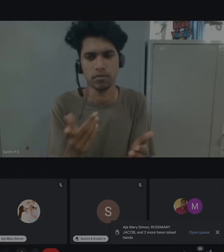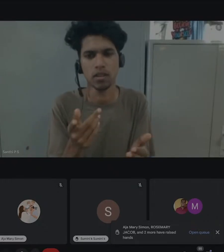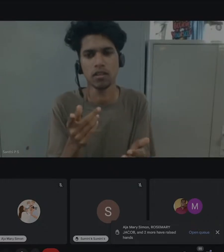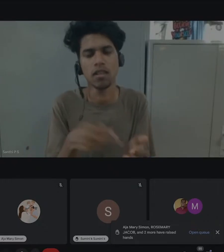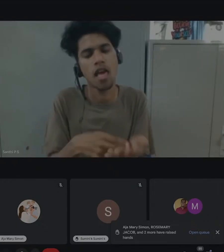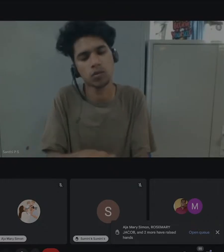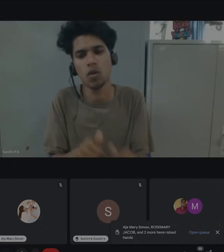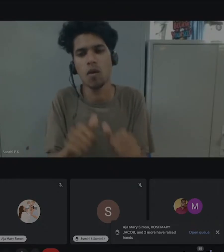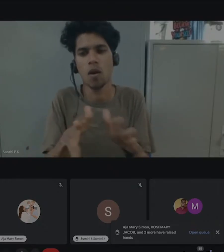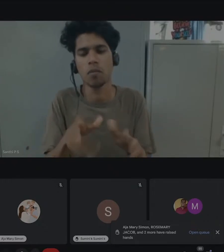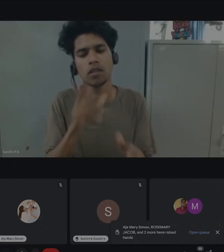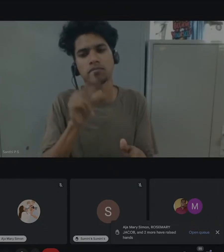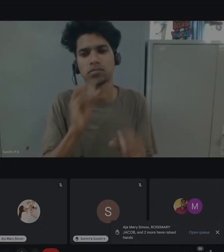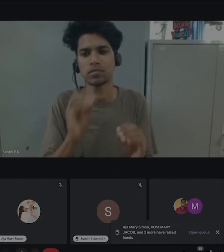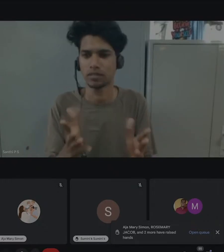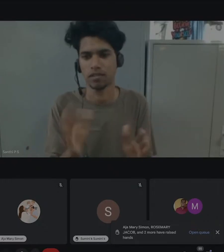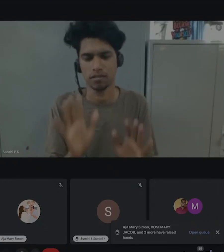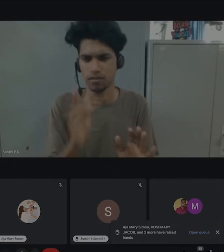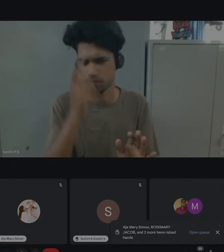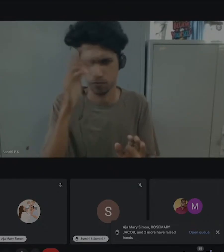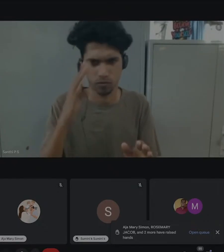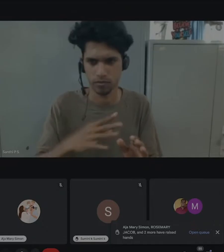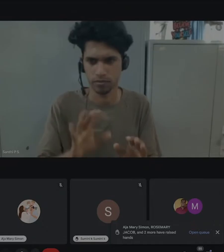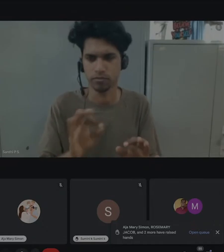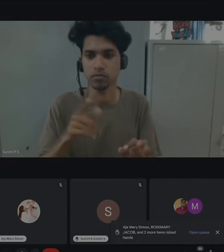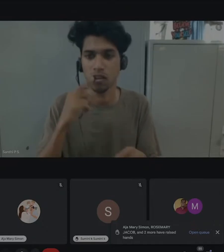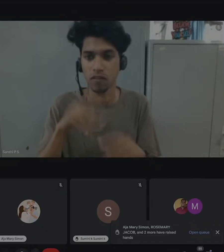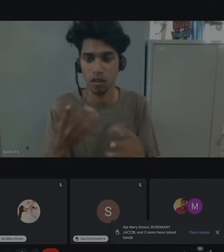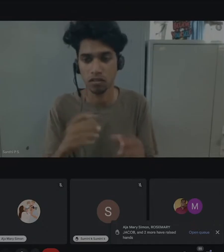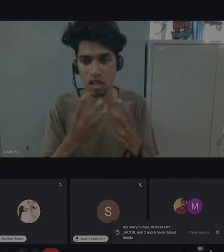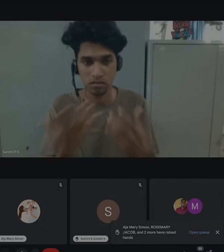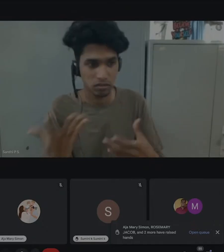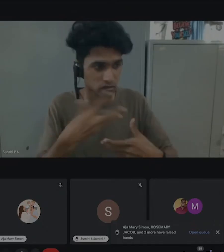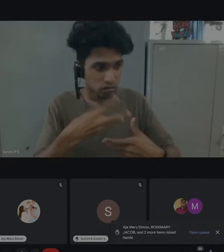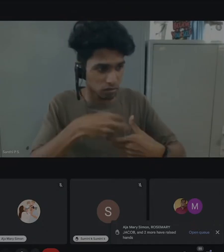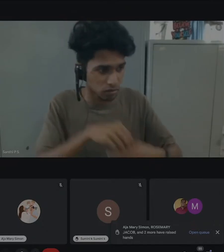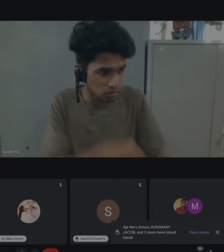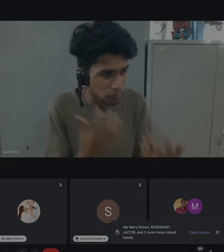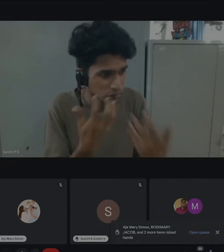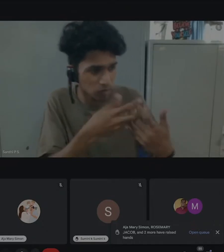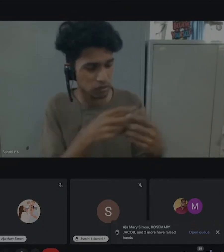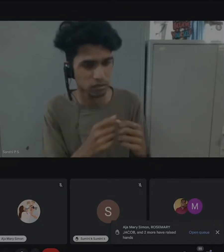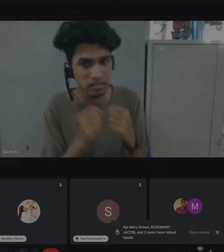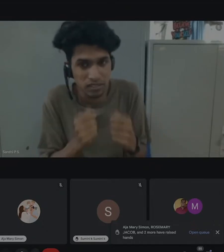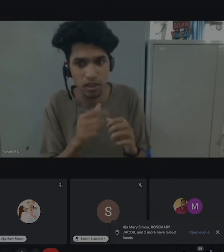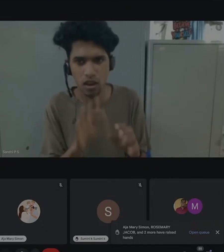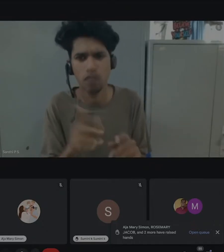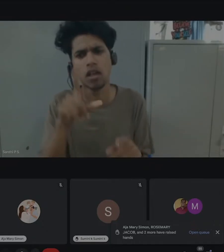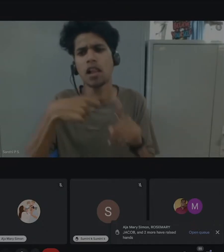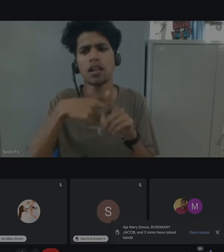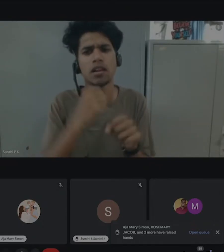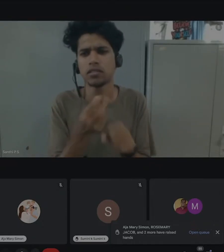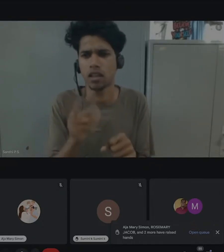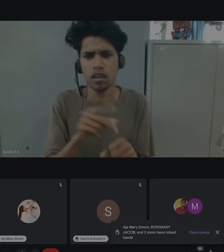സ്പീച്ച് തെറപ്പി എടുക്കുന്നുണ്ട്. അപ്പൊ മോന് ക്ലാസ്സിൽ കോപ്പപ്പ് ചെയ്യാൻ പറ്റുന്നില്ല എന്നുണ്ടെങ്കിൽ ഒരു വർഷം കൂടി LKG ഇരിക്കണം എന്നുള്ളതല്ലേ ഉള്ളൂ. അതിൽ കുഴപ്പമില്ല.